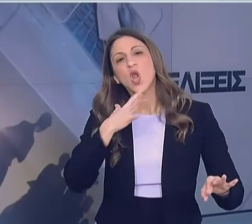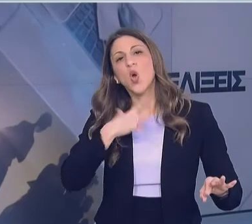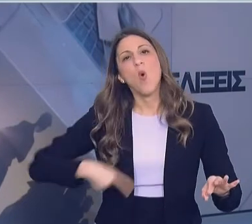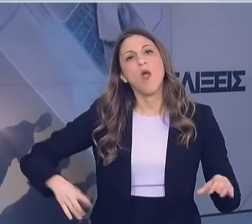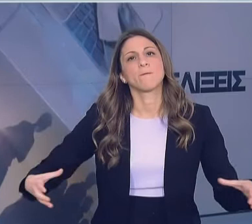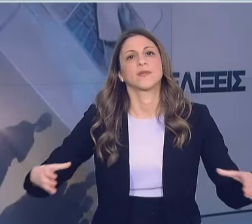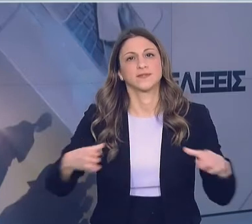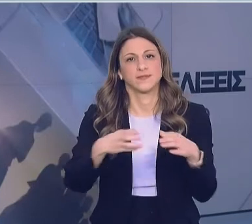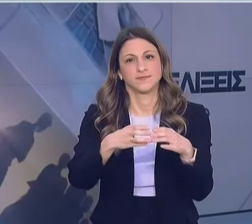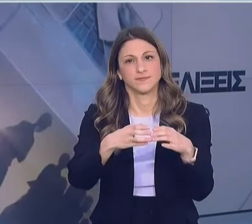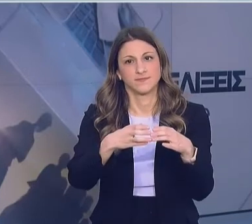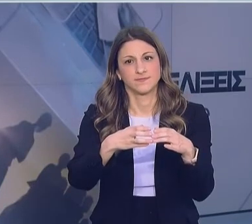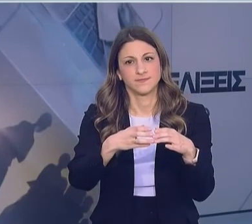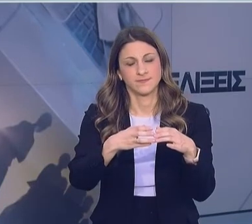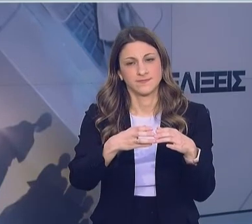μεγάλη μάχη.